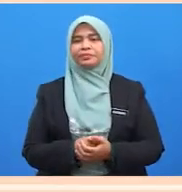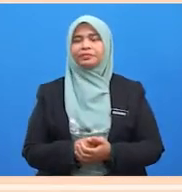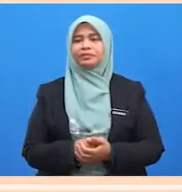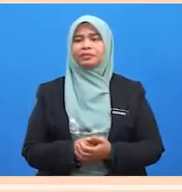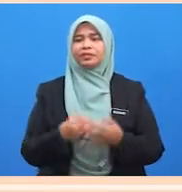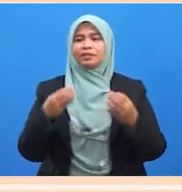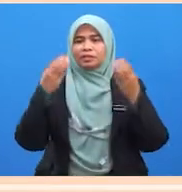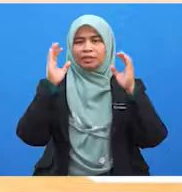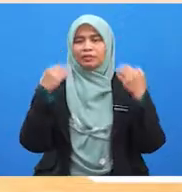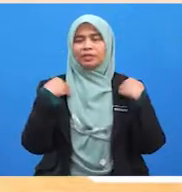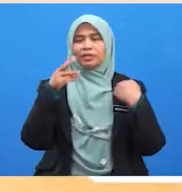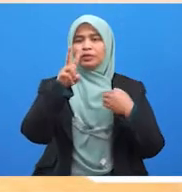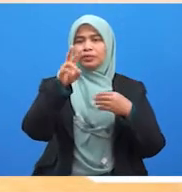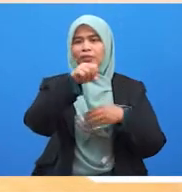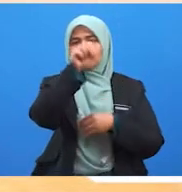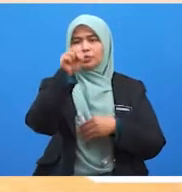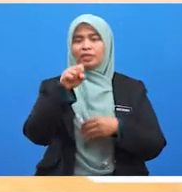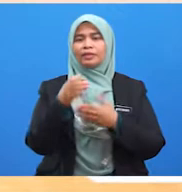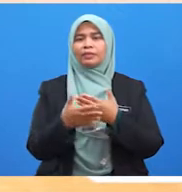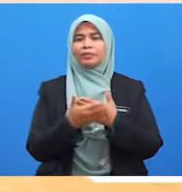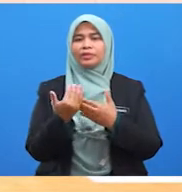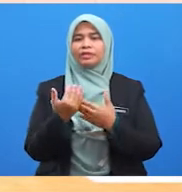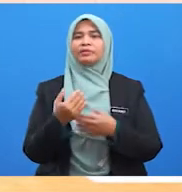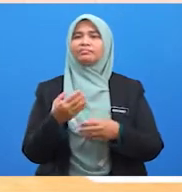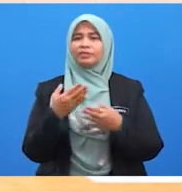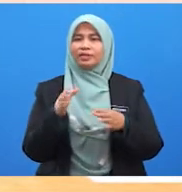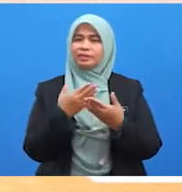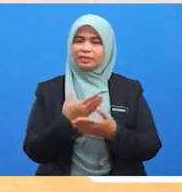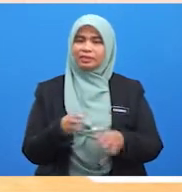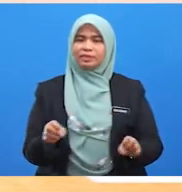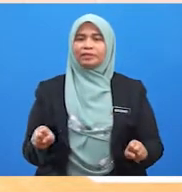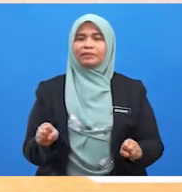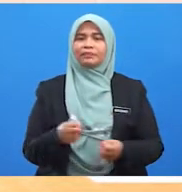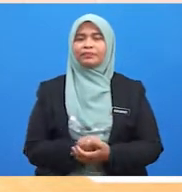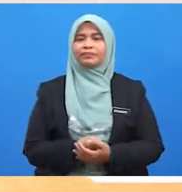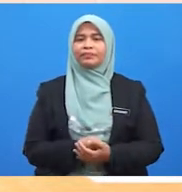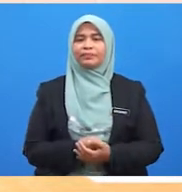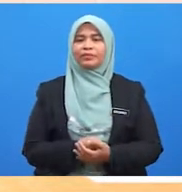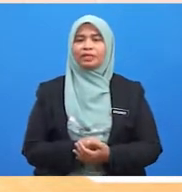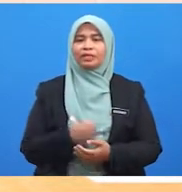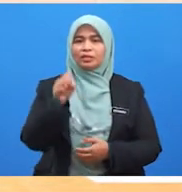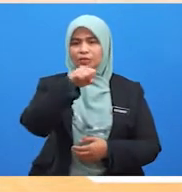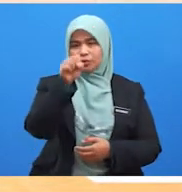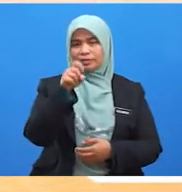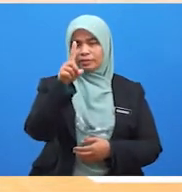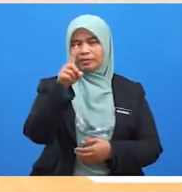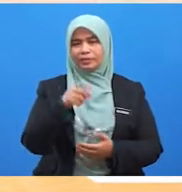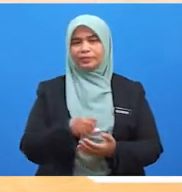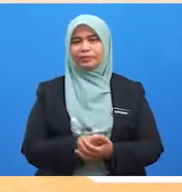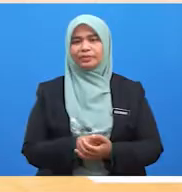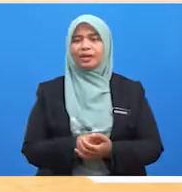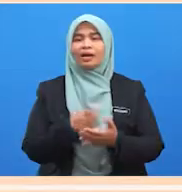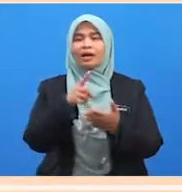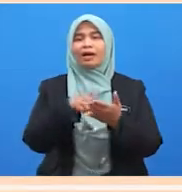ada dua soalan mudah untuk diajukan kepada murid-murid. Sudah bersedia? Kita mulakan dengan